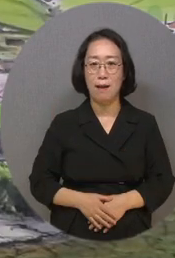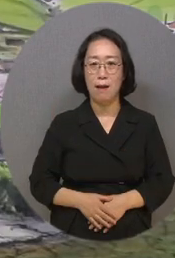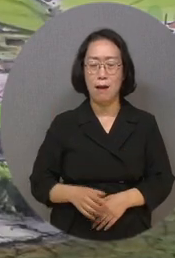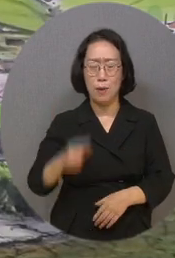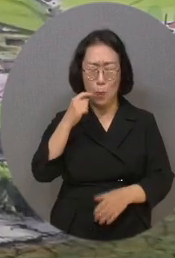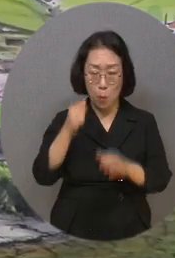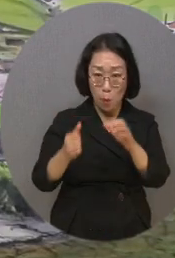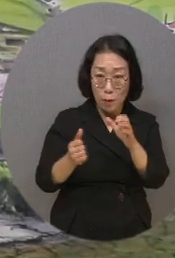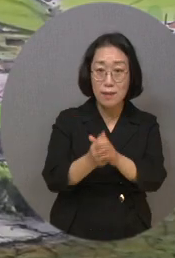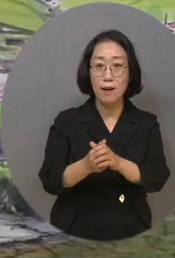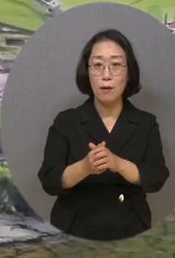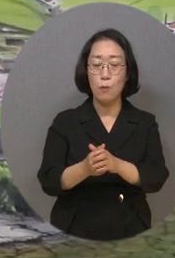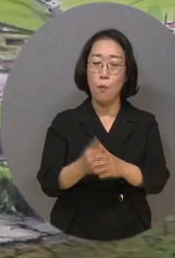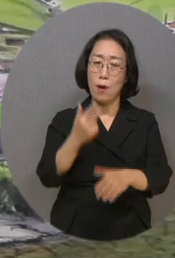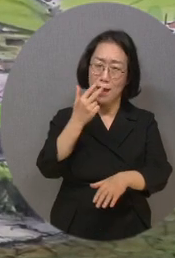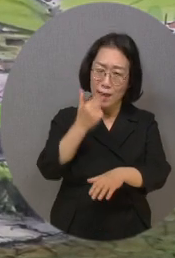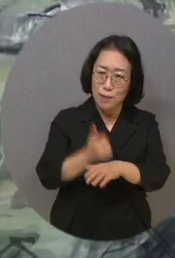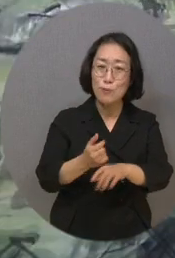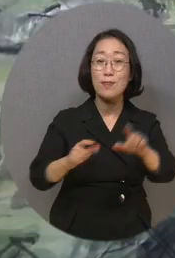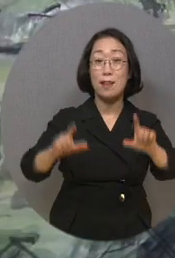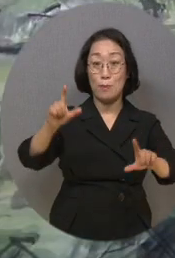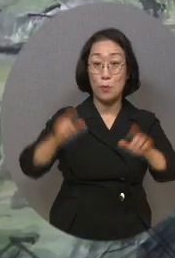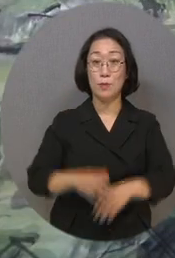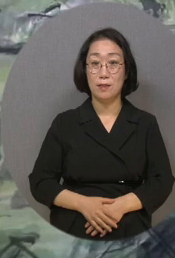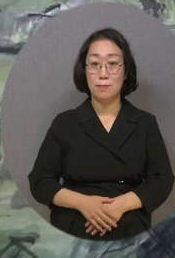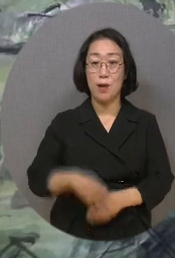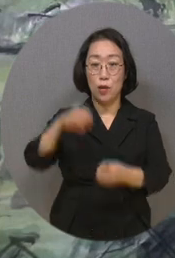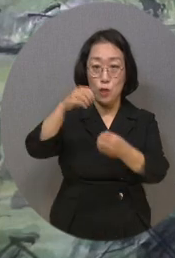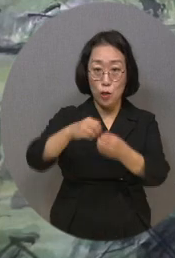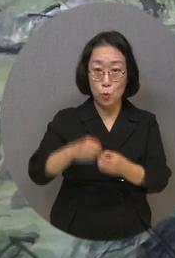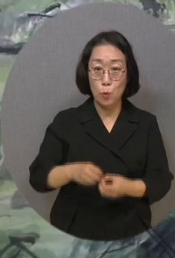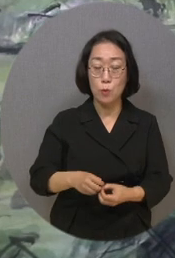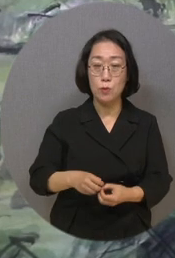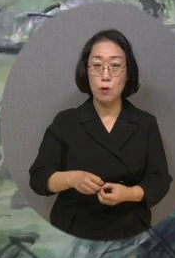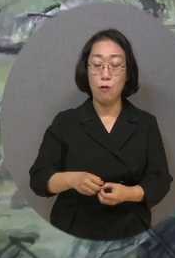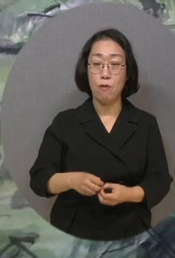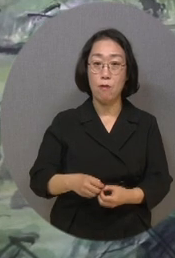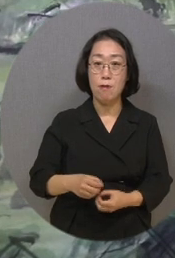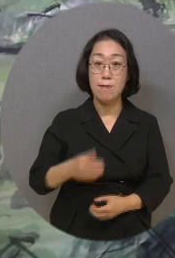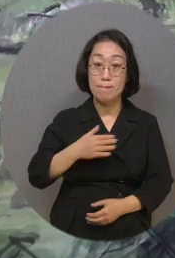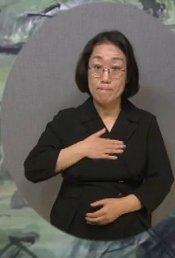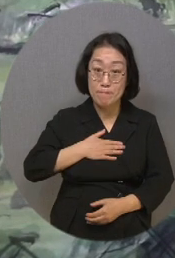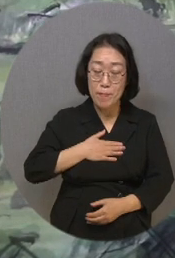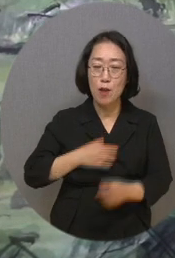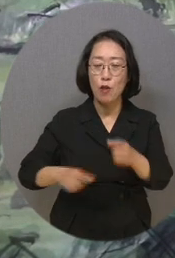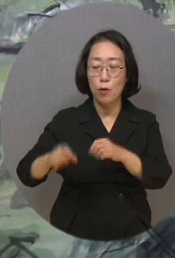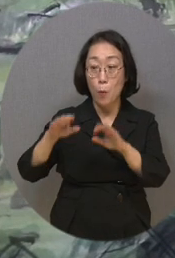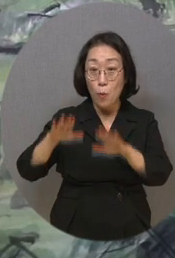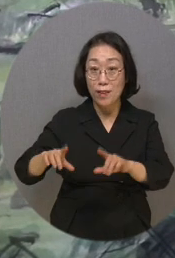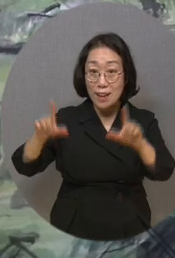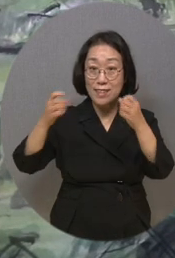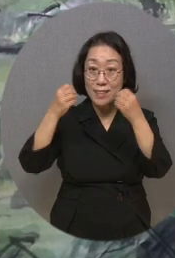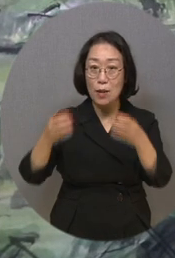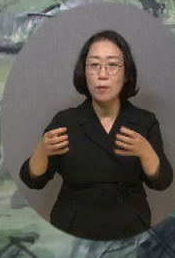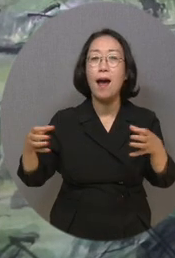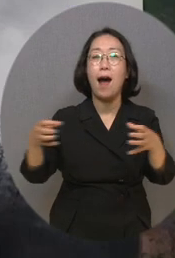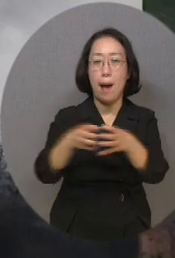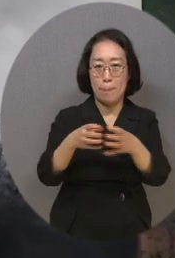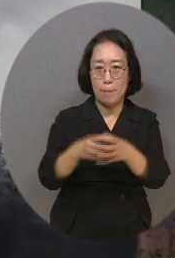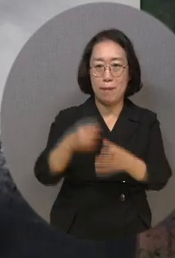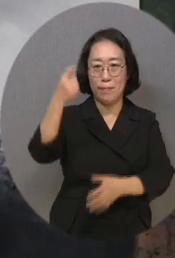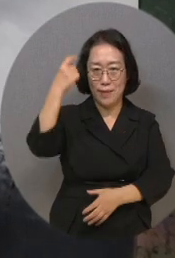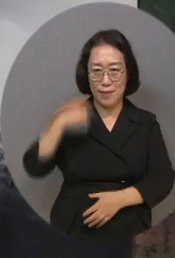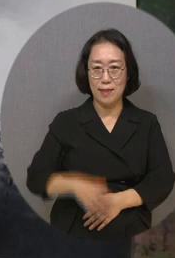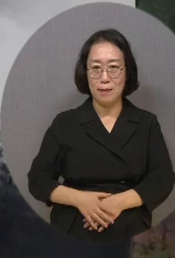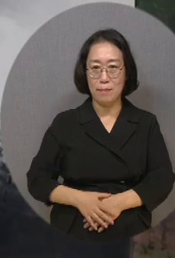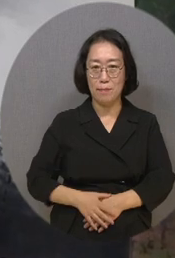독창적이면서도 친근함이 느껴지는 작품들은 전통적 발상에 현대적 감정이 더해져 표현됩니다.